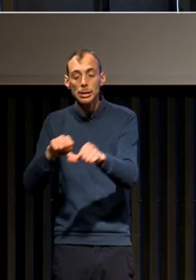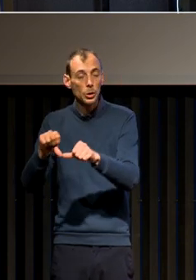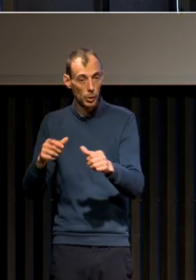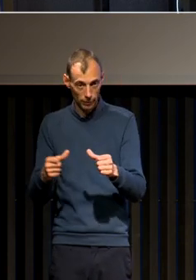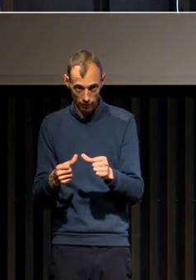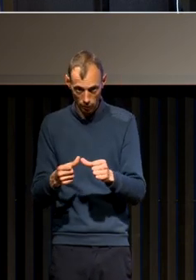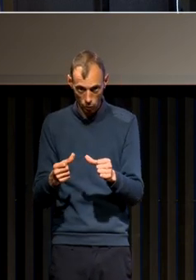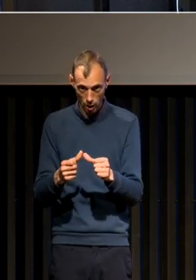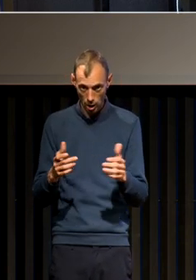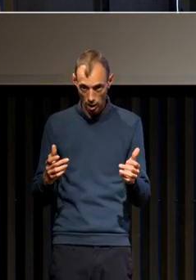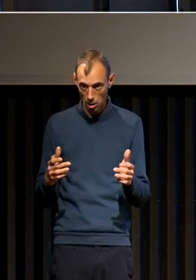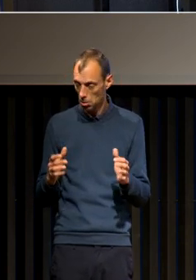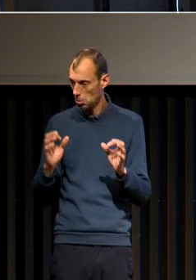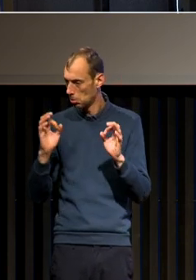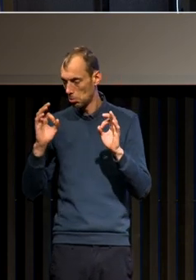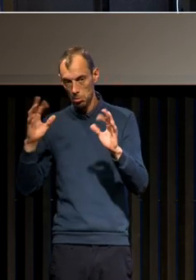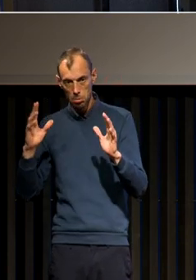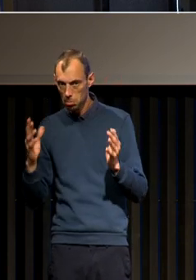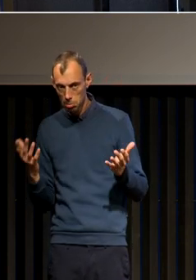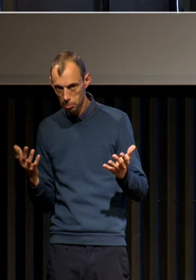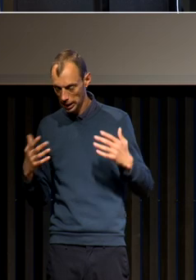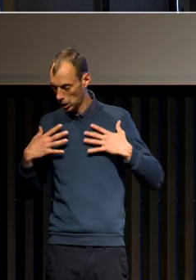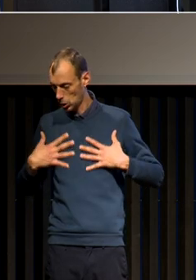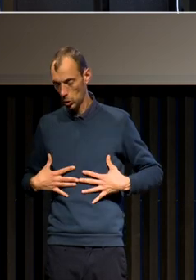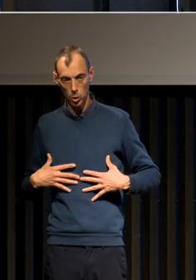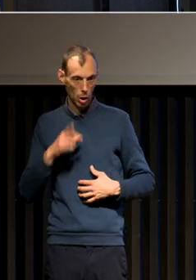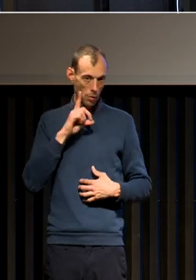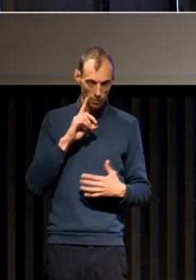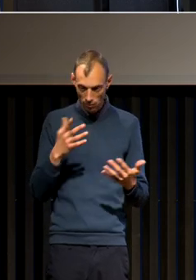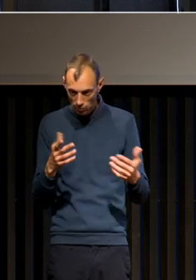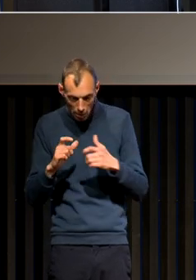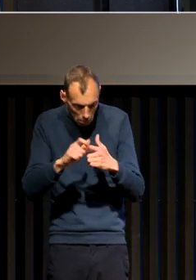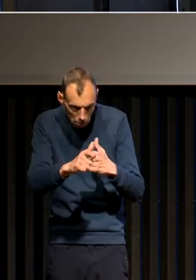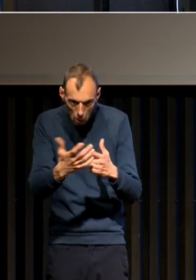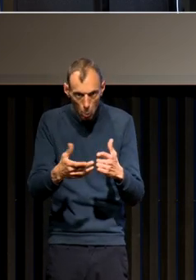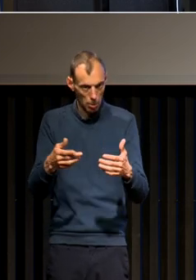reproduire les étapes qui se passent dans le corps féminin.